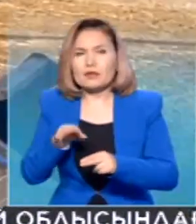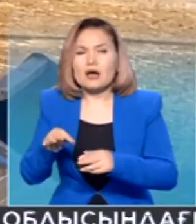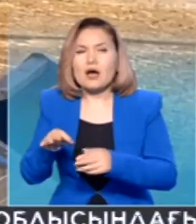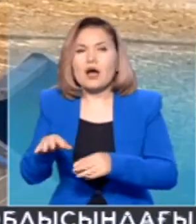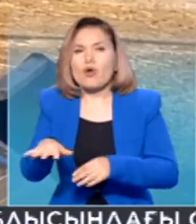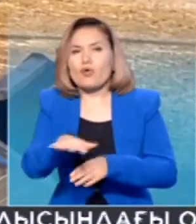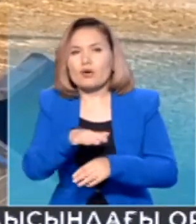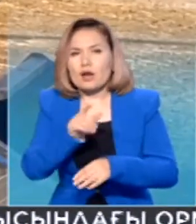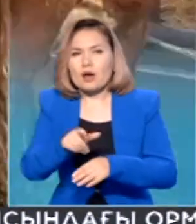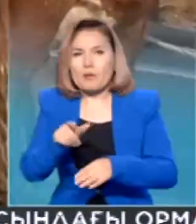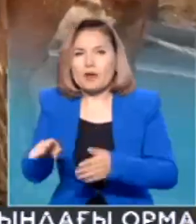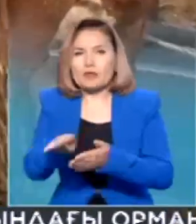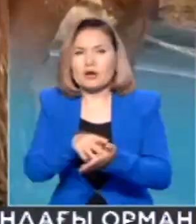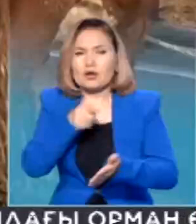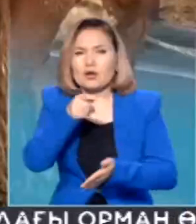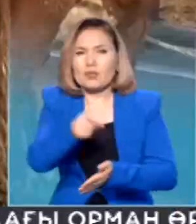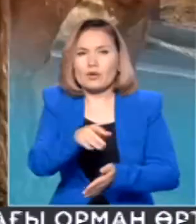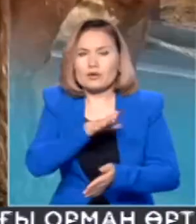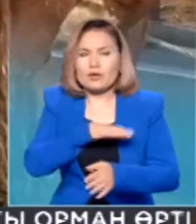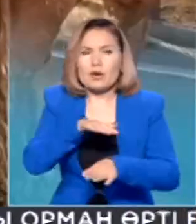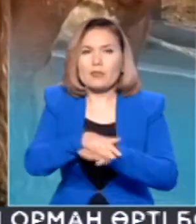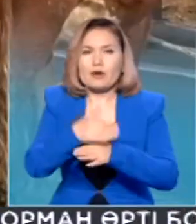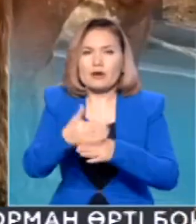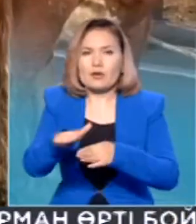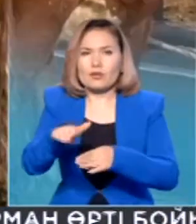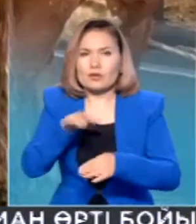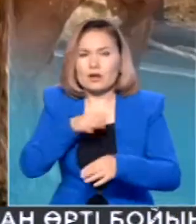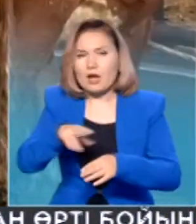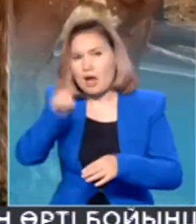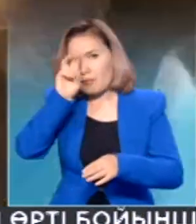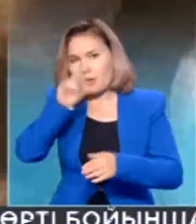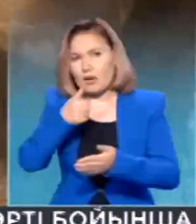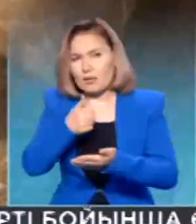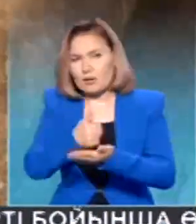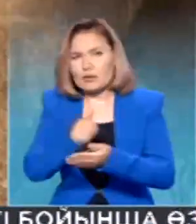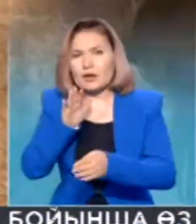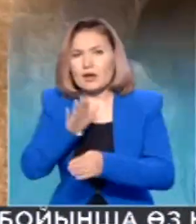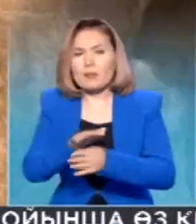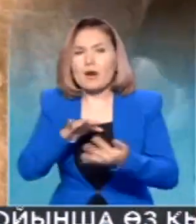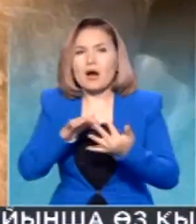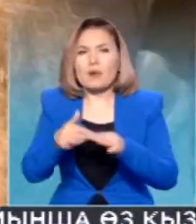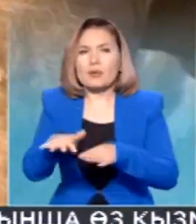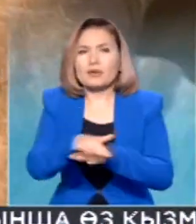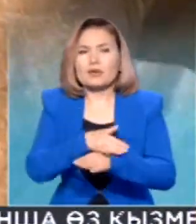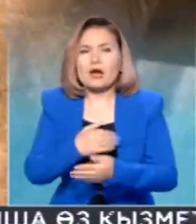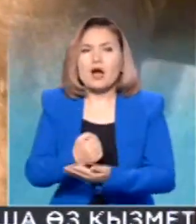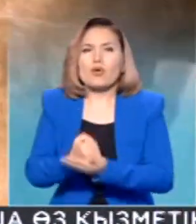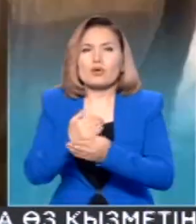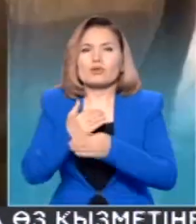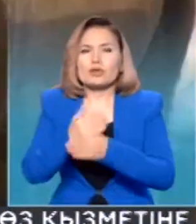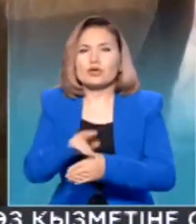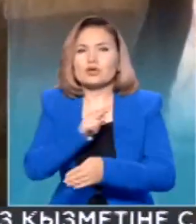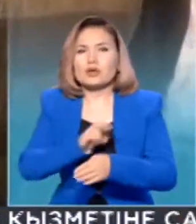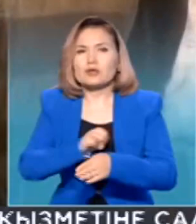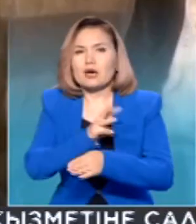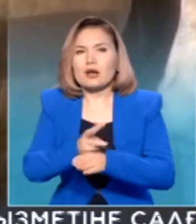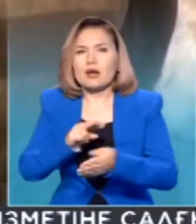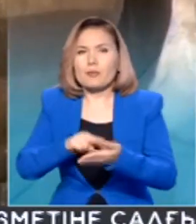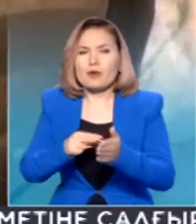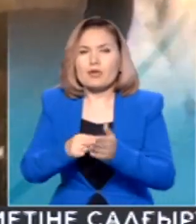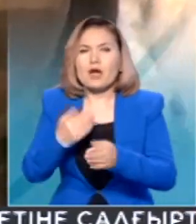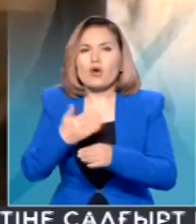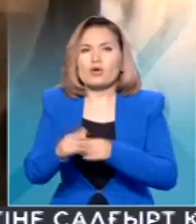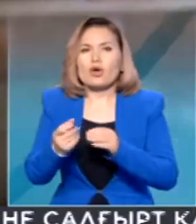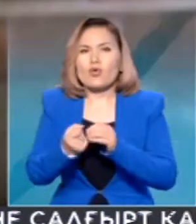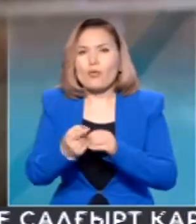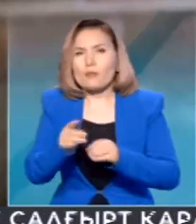өңірдің бірнеше аудан тұрғындары қол жеткізді. Мемлекет басшысының ауыл халқын қолдау және жұмыспен қамту мақсатында бөлінген